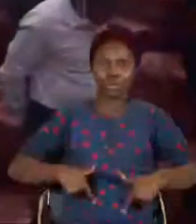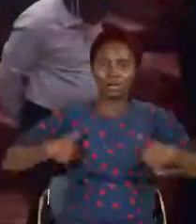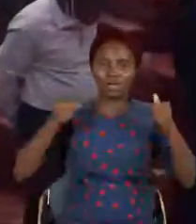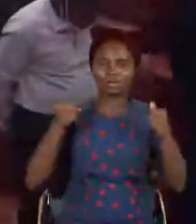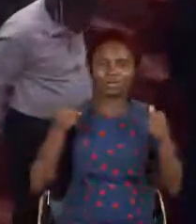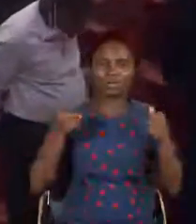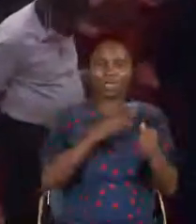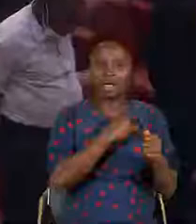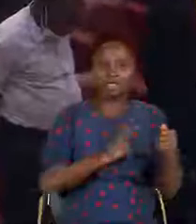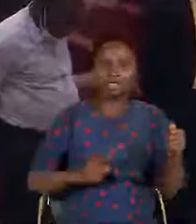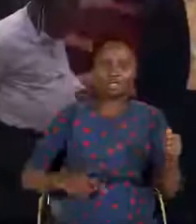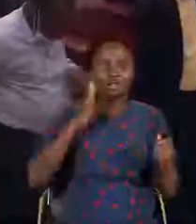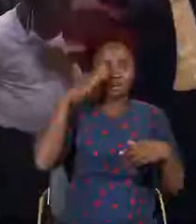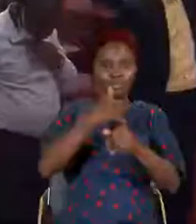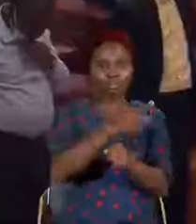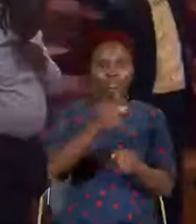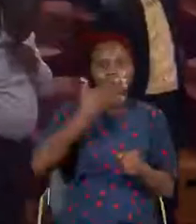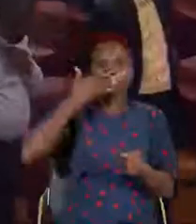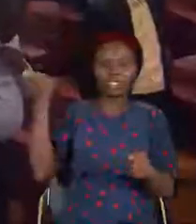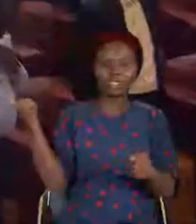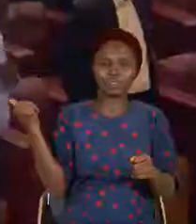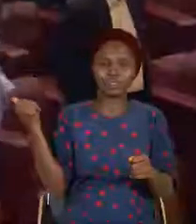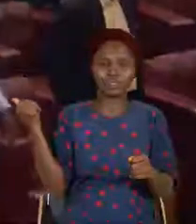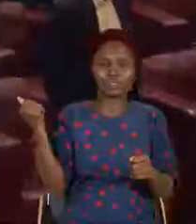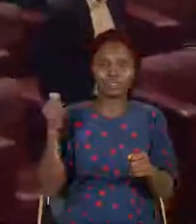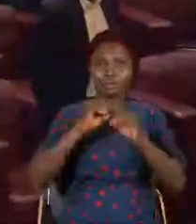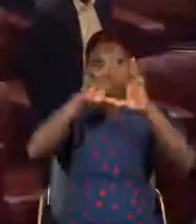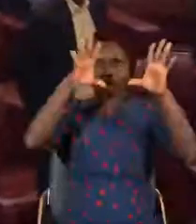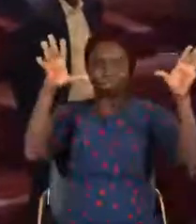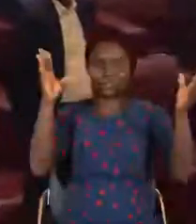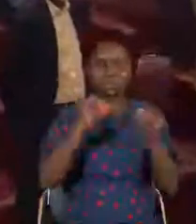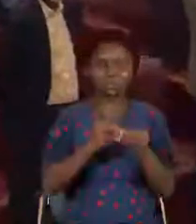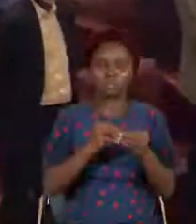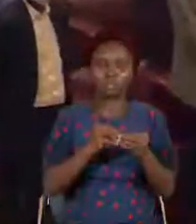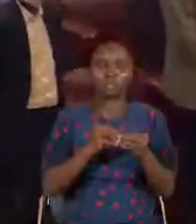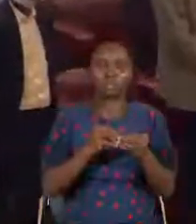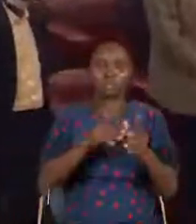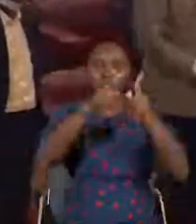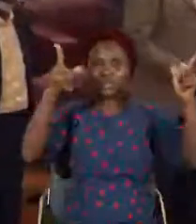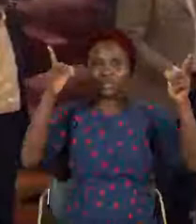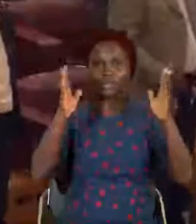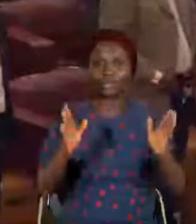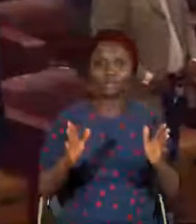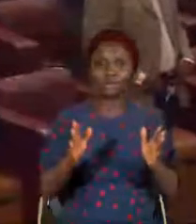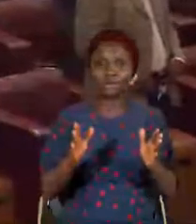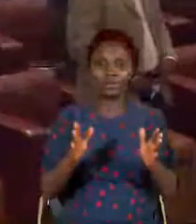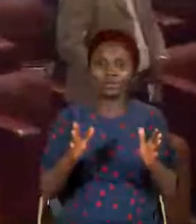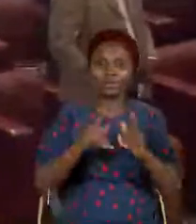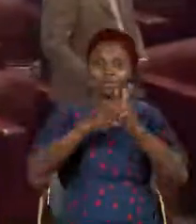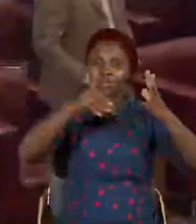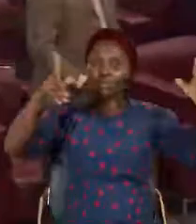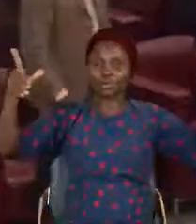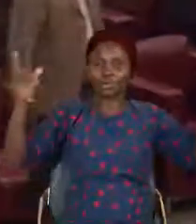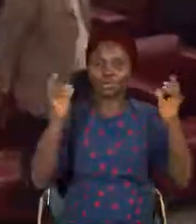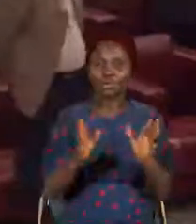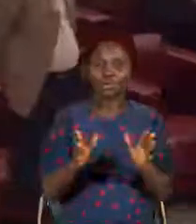de nos vies. Et le Seigneur te rendra meilleur, plus brillant, plus grand, plus